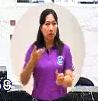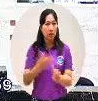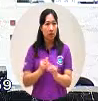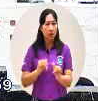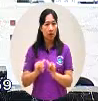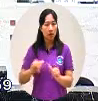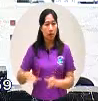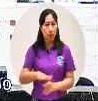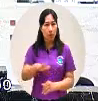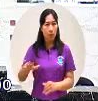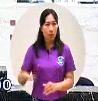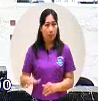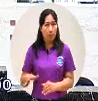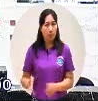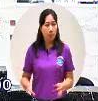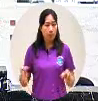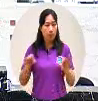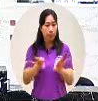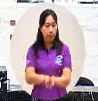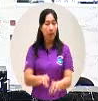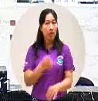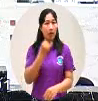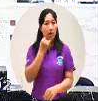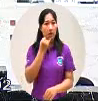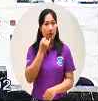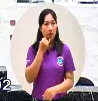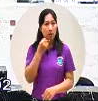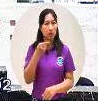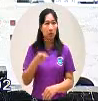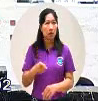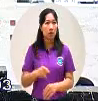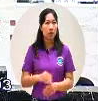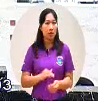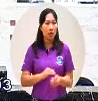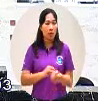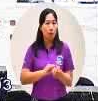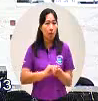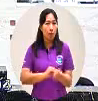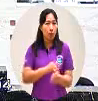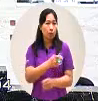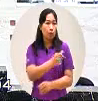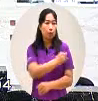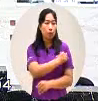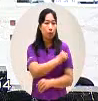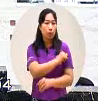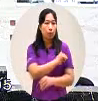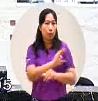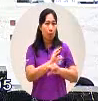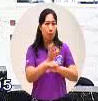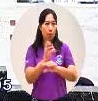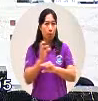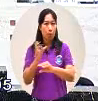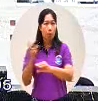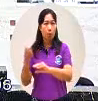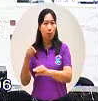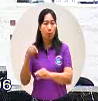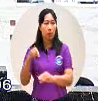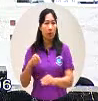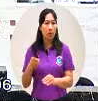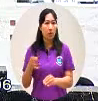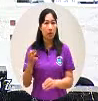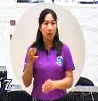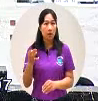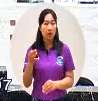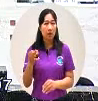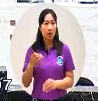不是？你这些救护车中型的不是太多啊？你若一个，你若三个部署，你一个所在甲放一